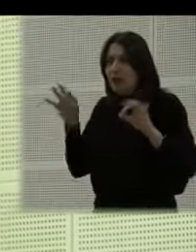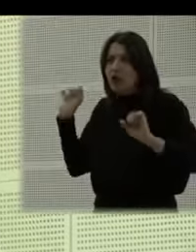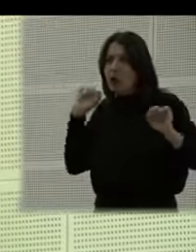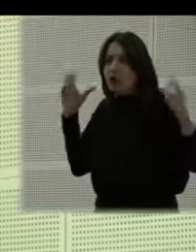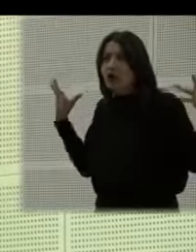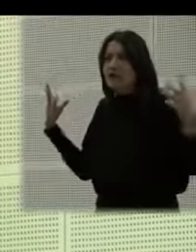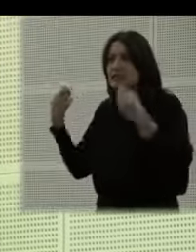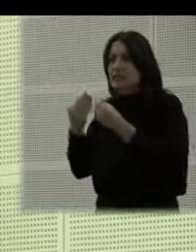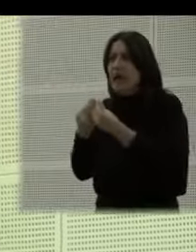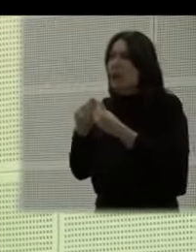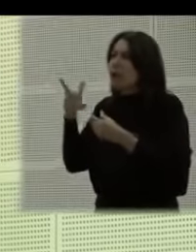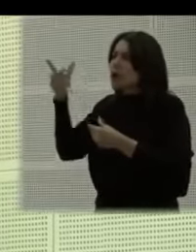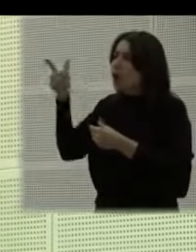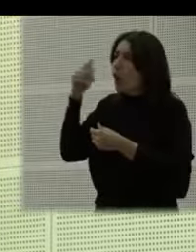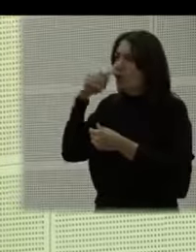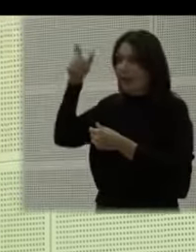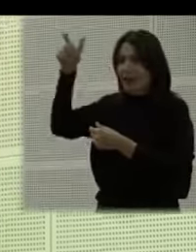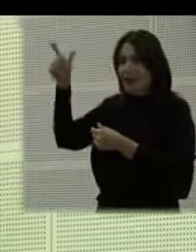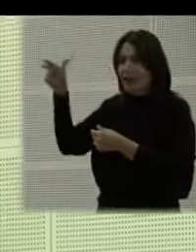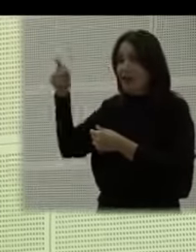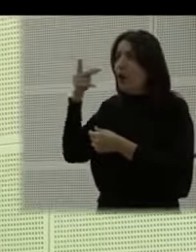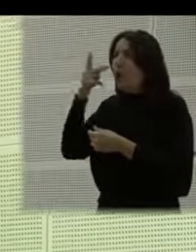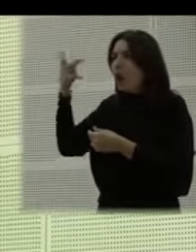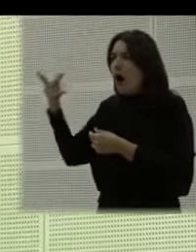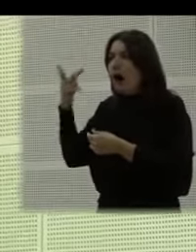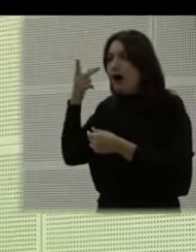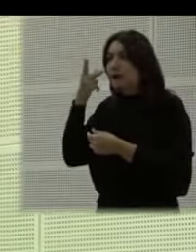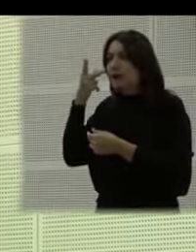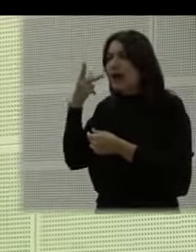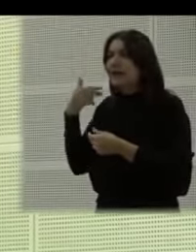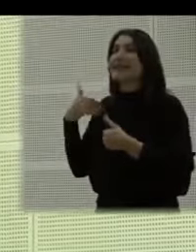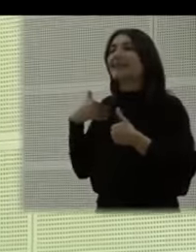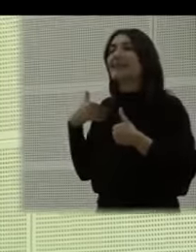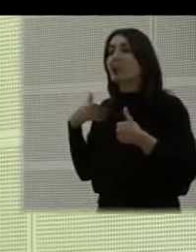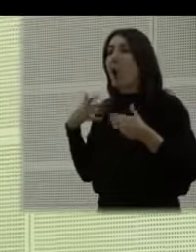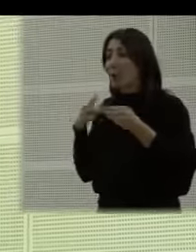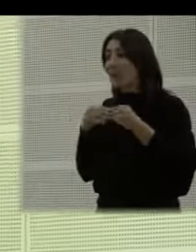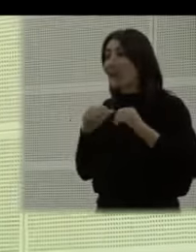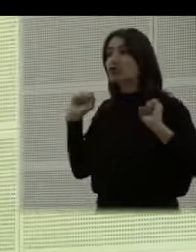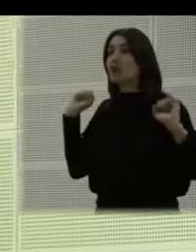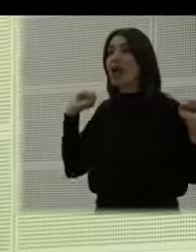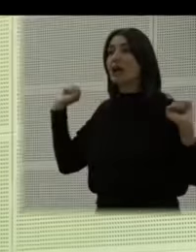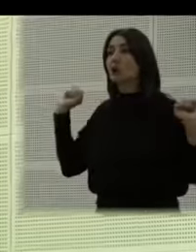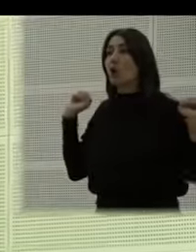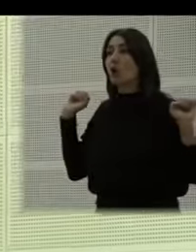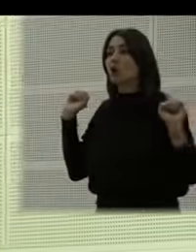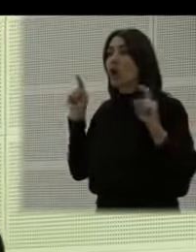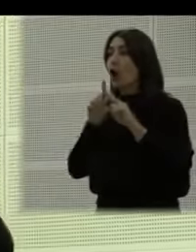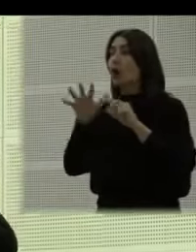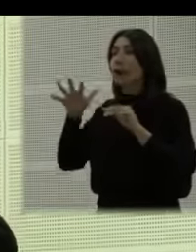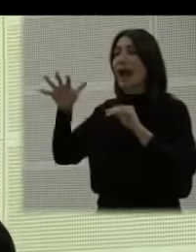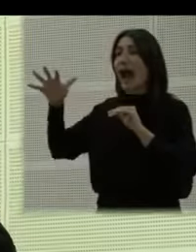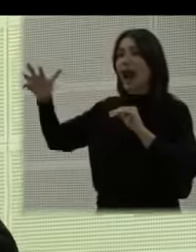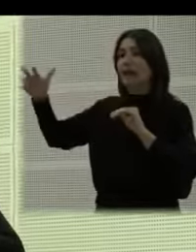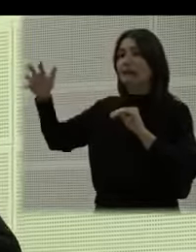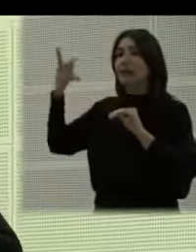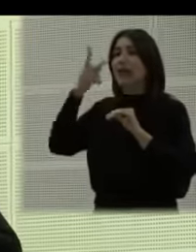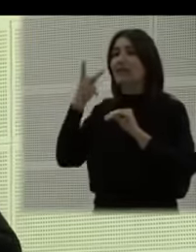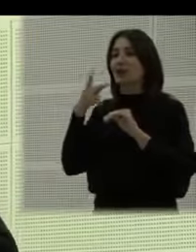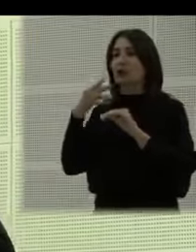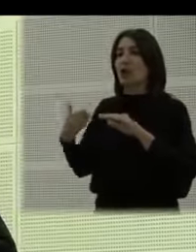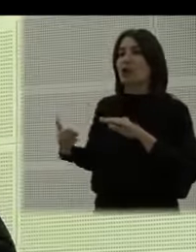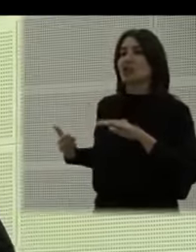Allora una mi ha detto, guarda, ti faccio vedere una cosa, io mi faccio la doccia come le altre, mi ha fatto vedere una cicatrice che